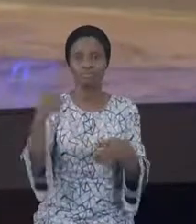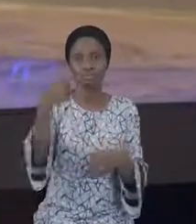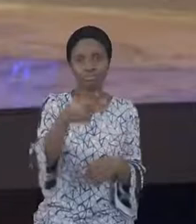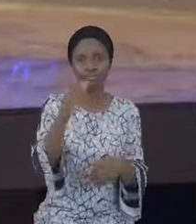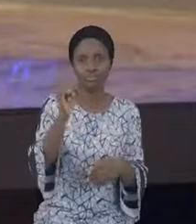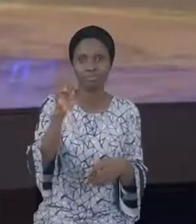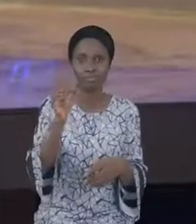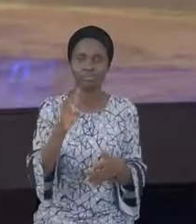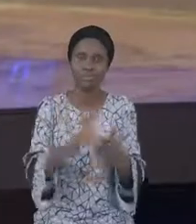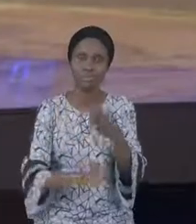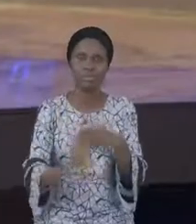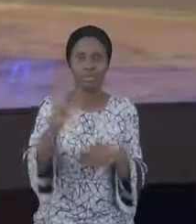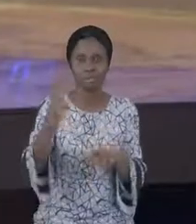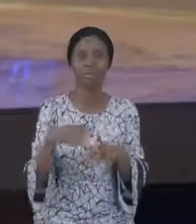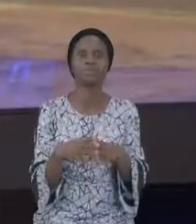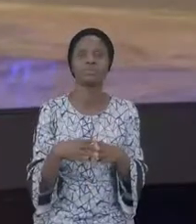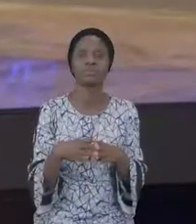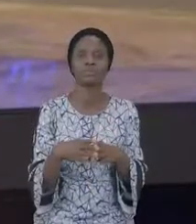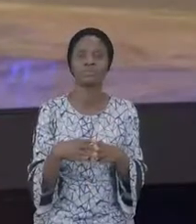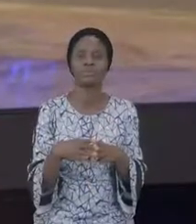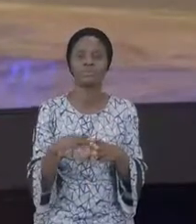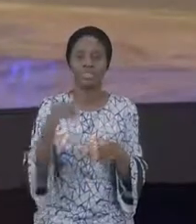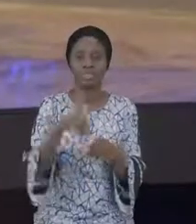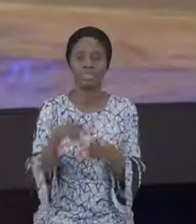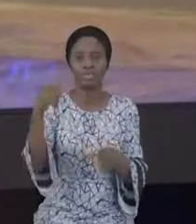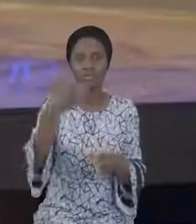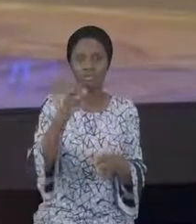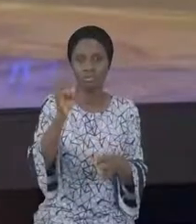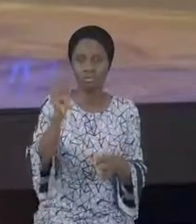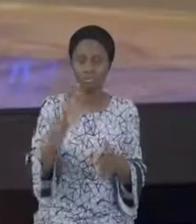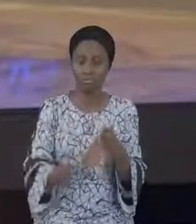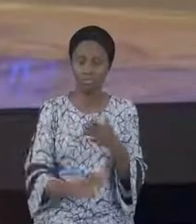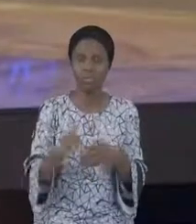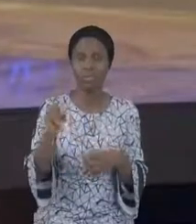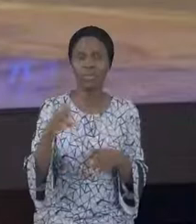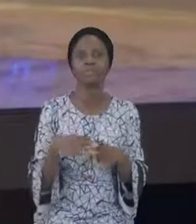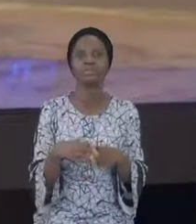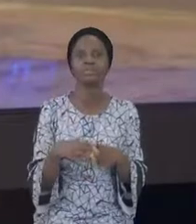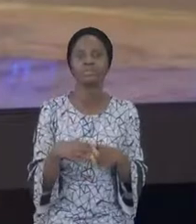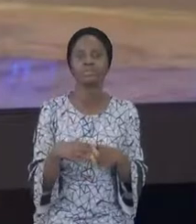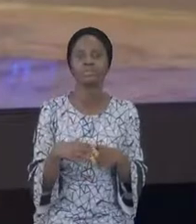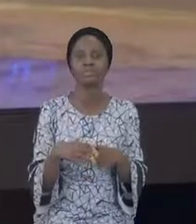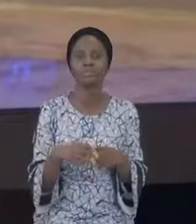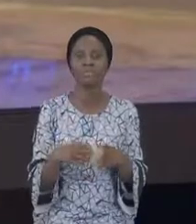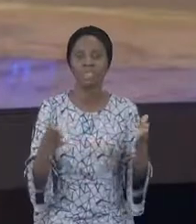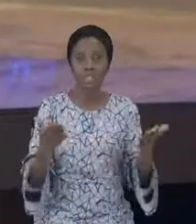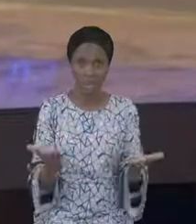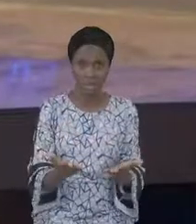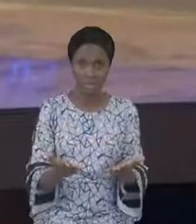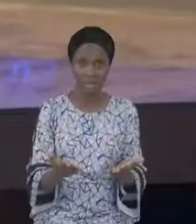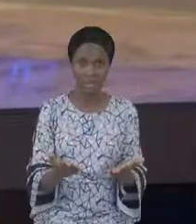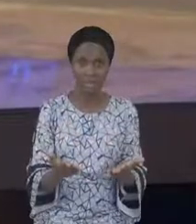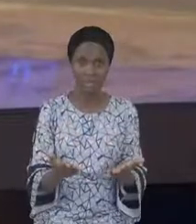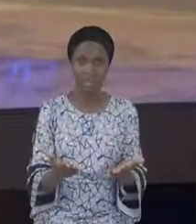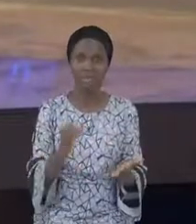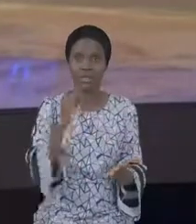Retournons à Genèse. Genèse chapitre 1. Voici ce que Christ est